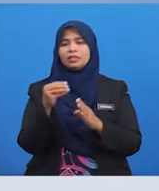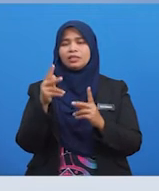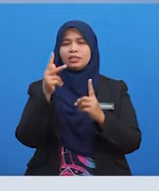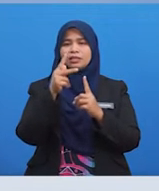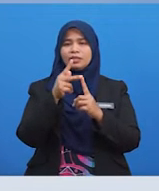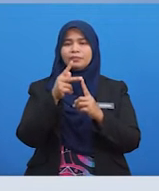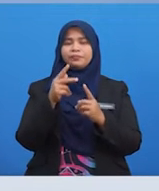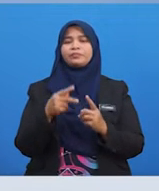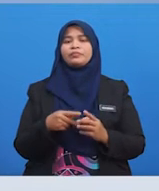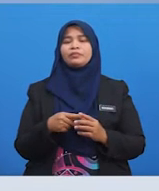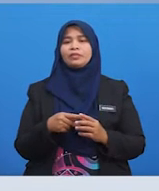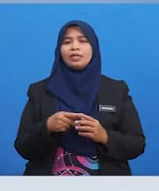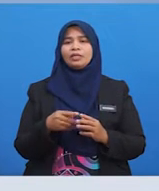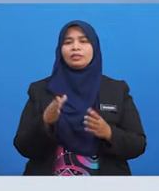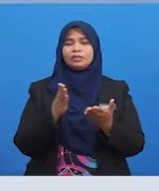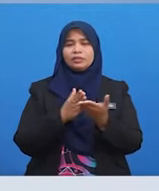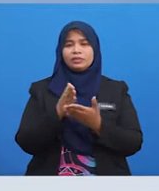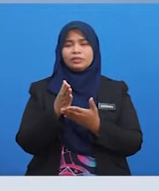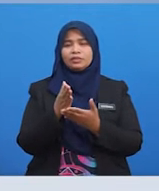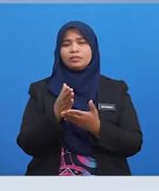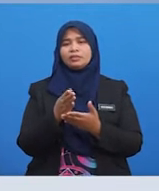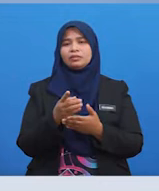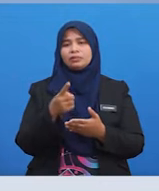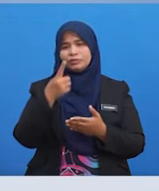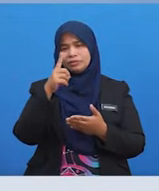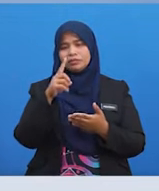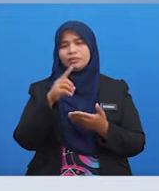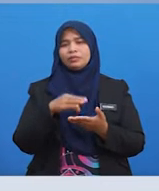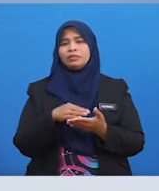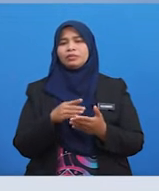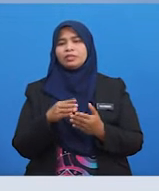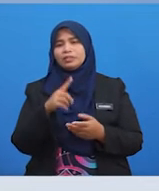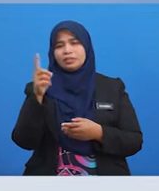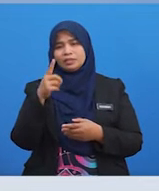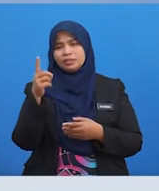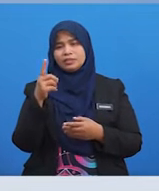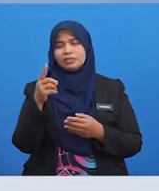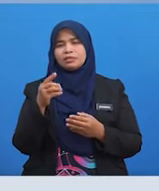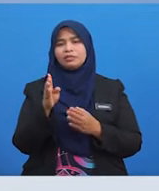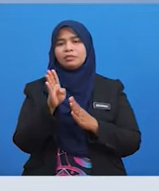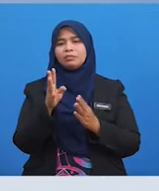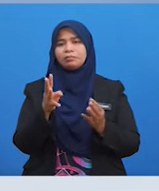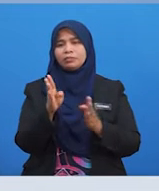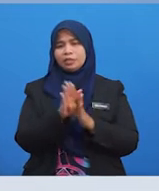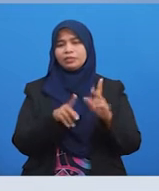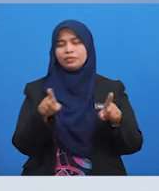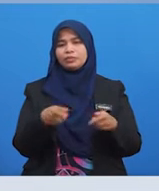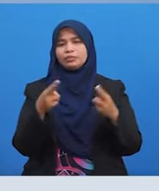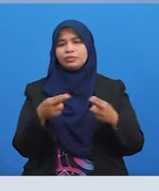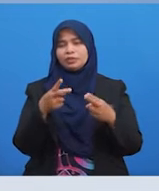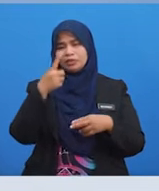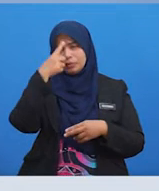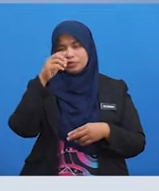ke. Teruskanlah momentum kamu yang sentiasa berusaha